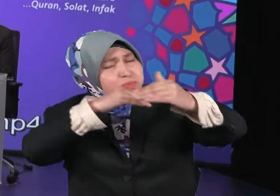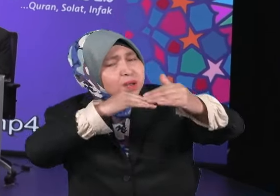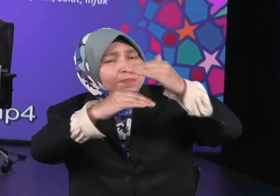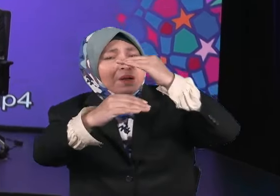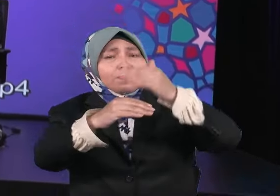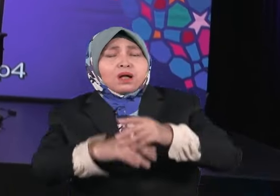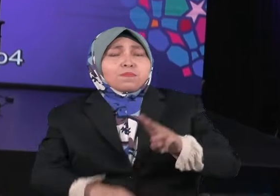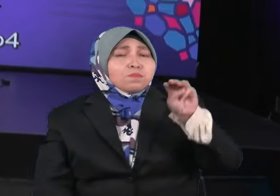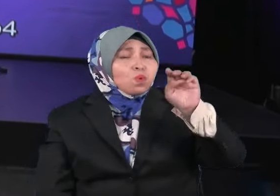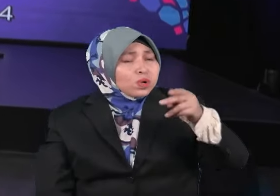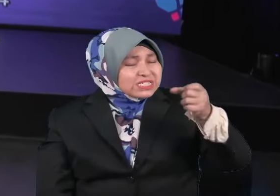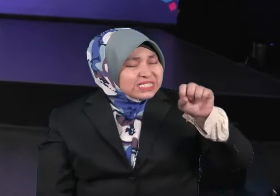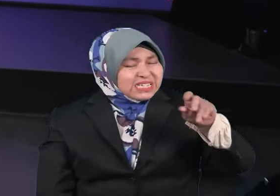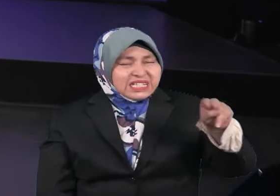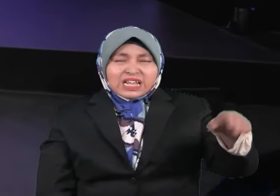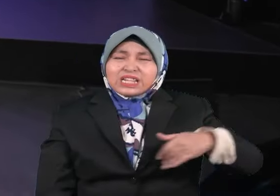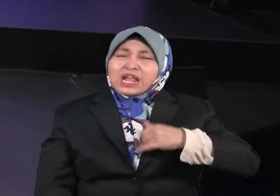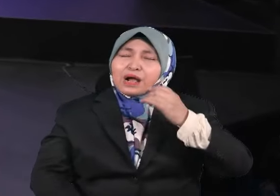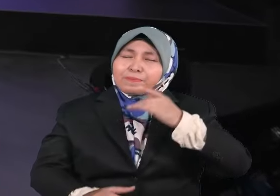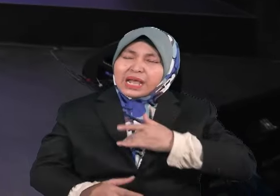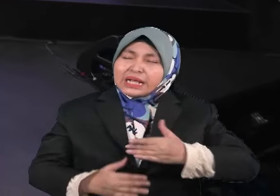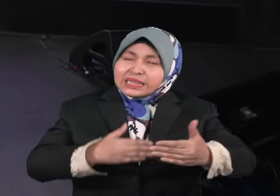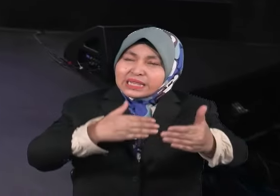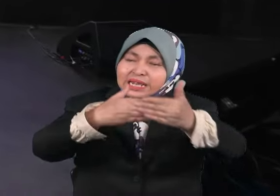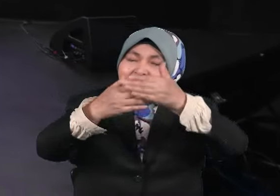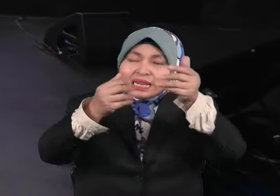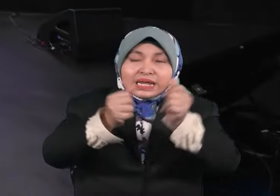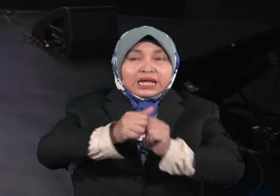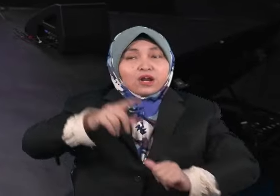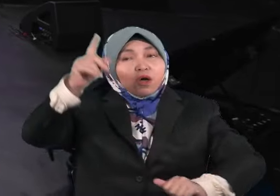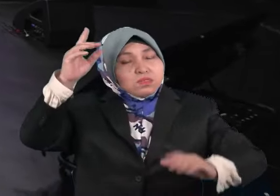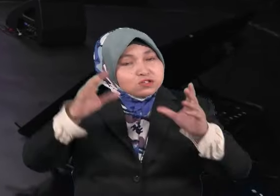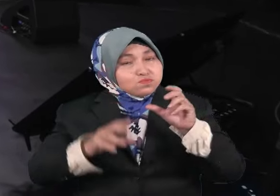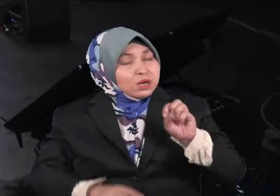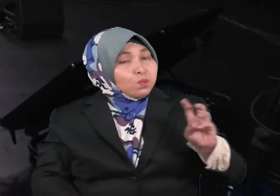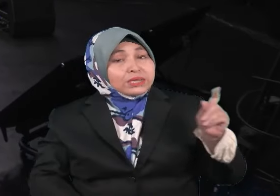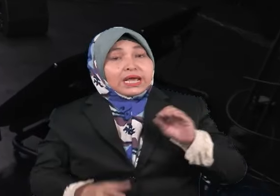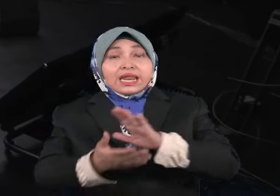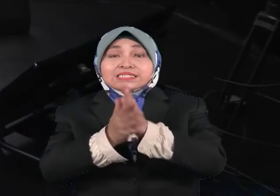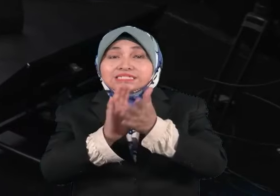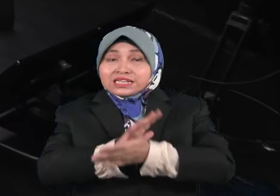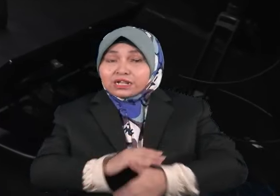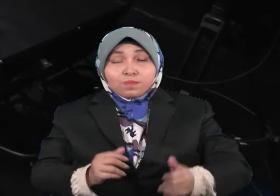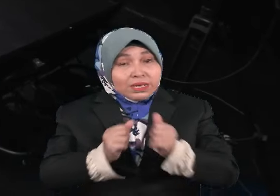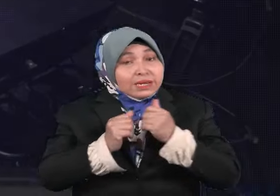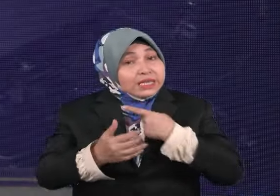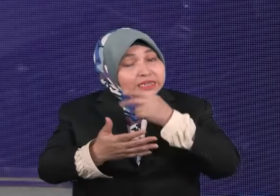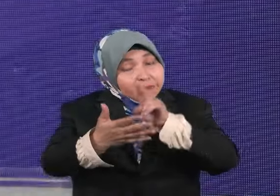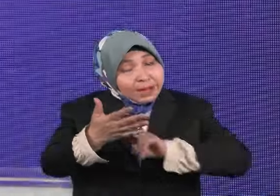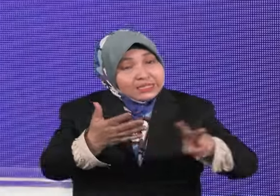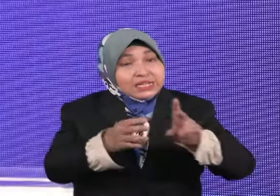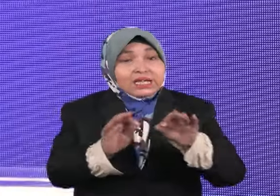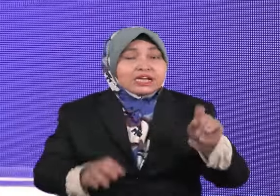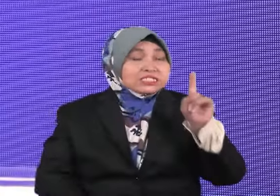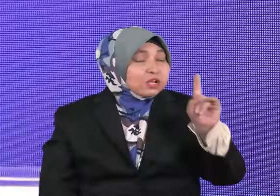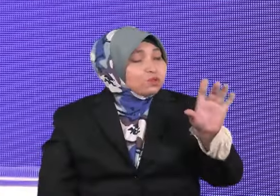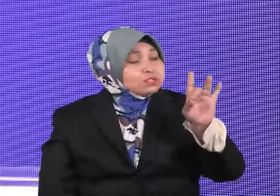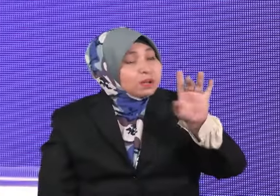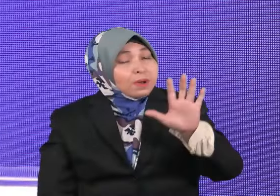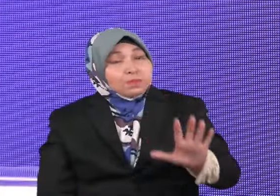muhsinin Ustaz ya, orang yang ihsan, yang dekat dengan Allah Subhanahu Wa Taala. Jadi mari sama-sama kita baca sekali lagi ayat 185